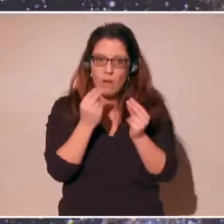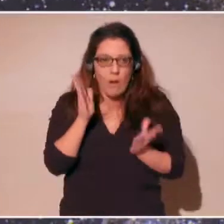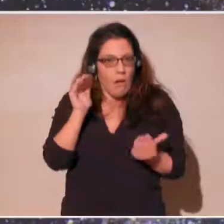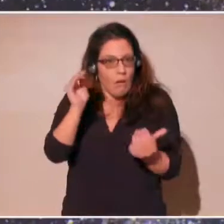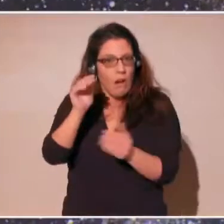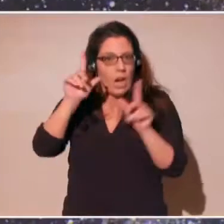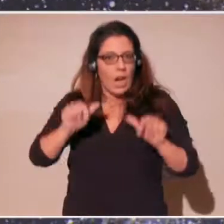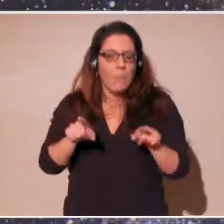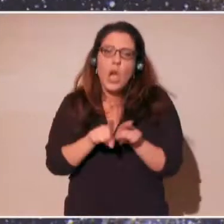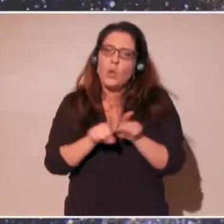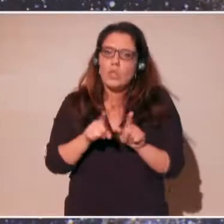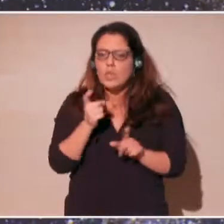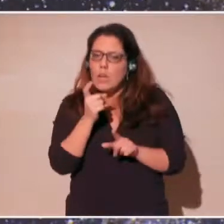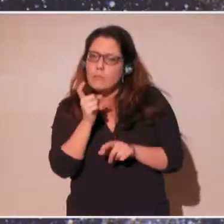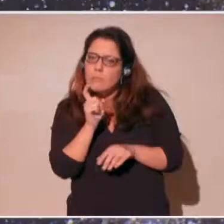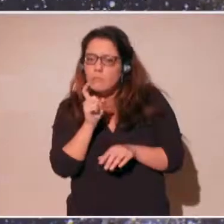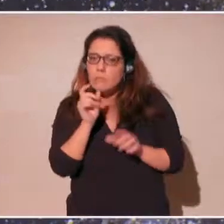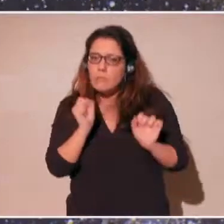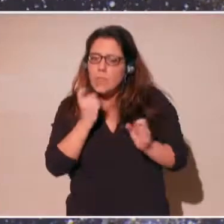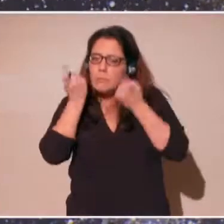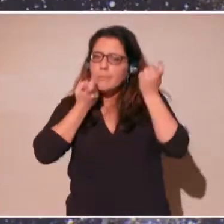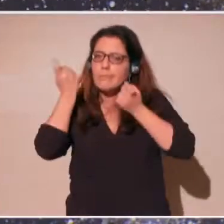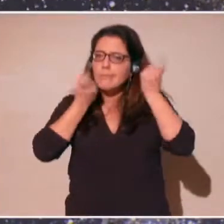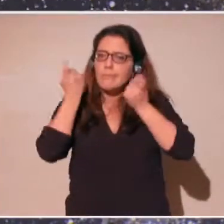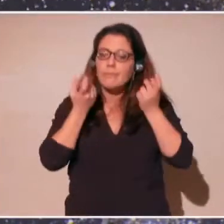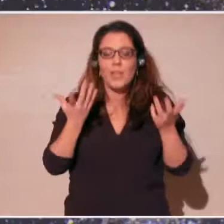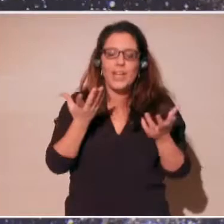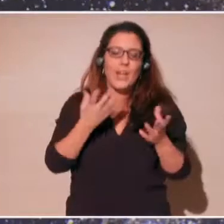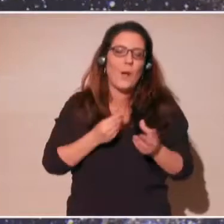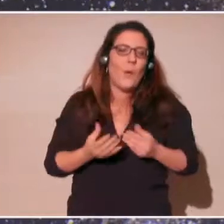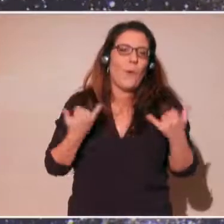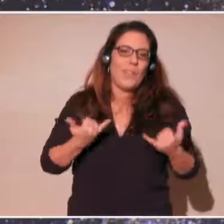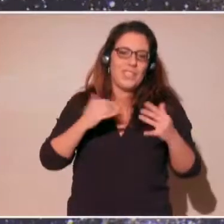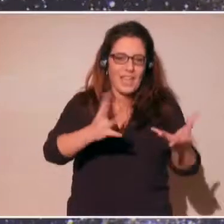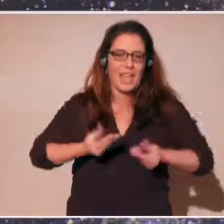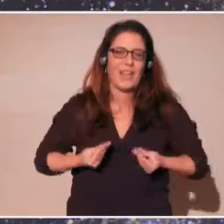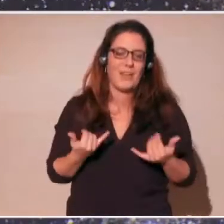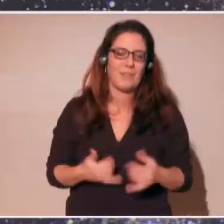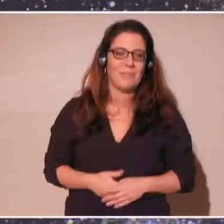non plus à l'esprit critique, heureux en tout cas de vous recevoir aujourd'hui au Collège de France.